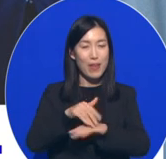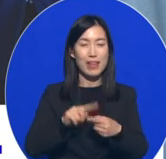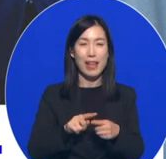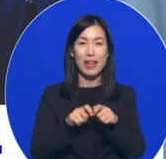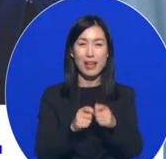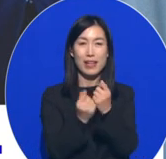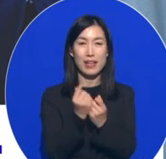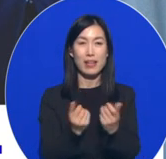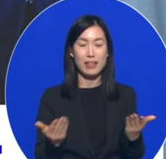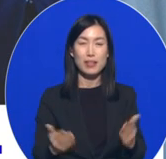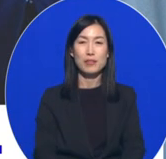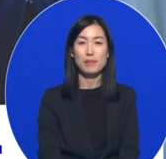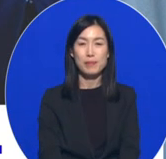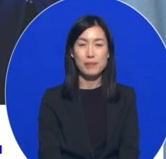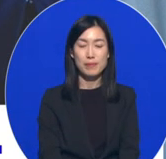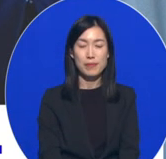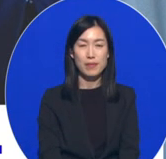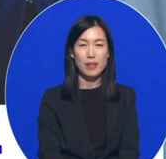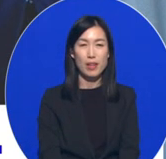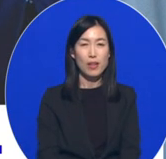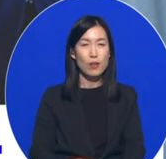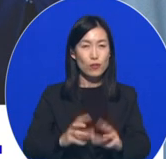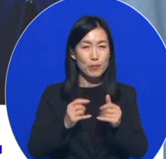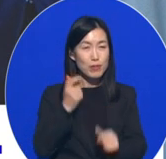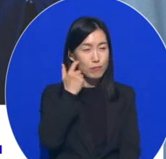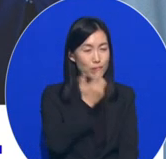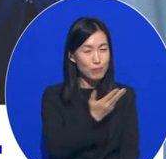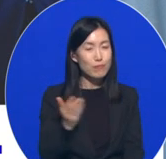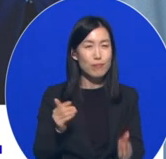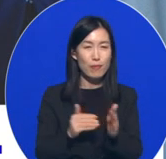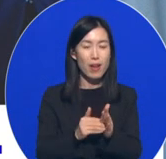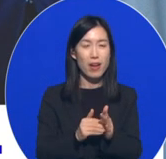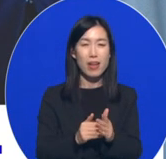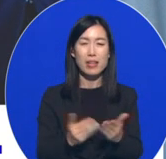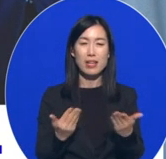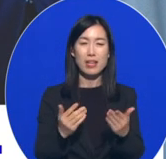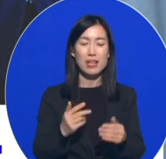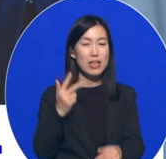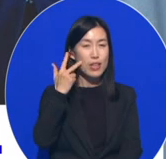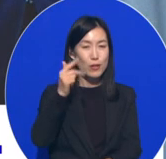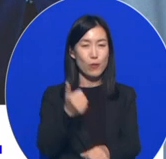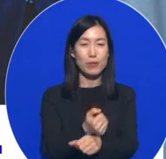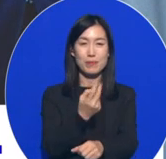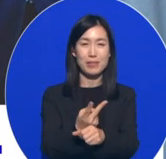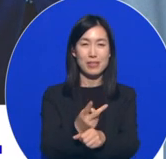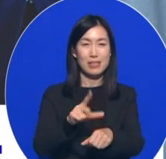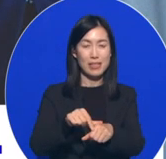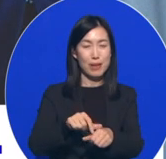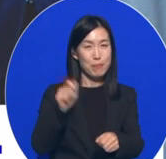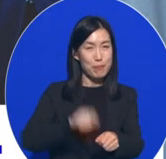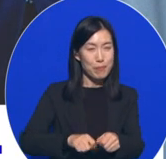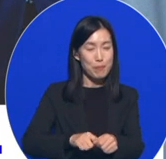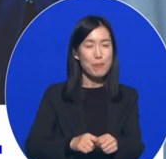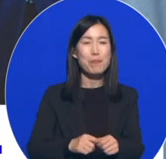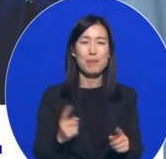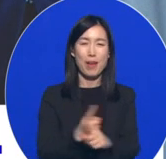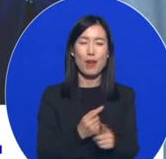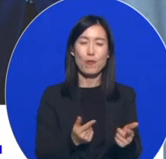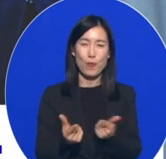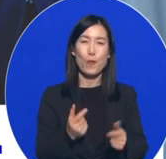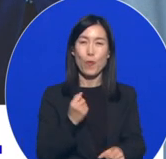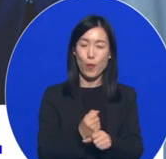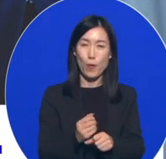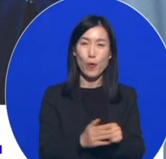시간입니다 대국민 설문 결과를 토대로 정부가 일부 업종의 한해 근로시간 유연화에 나섭니다 미국에서 에이펙